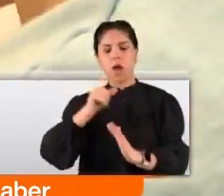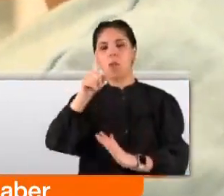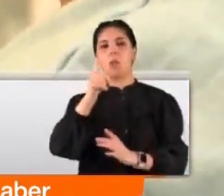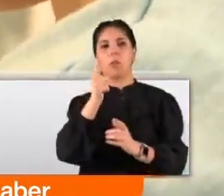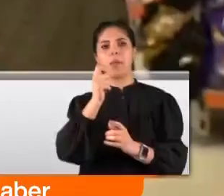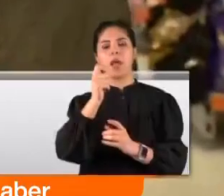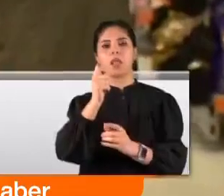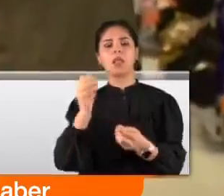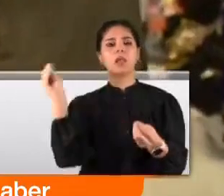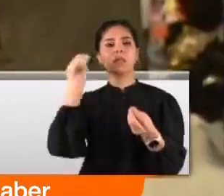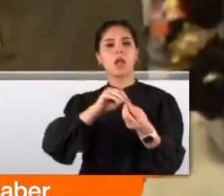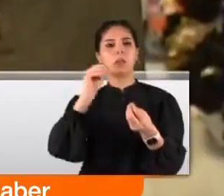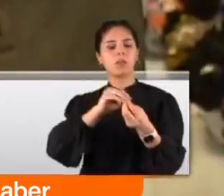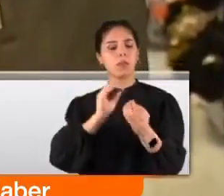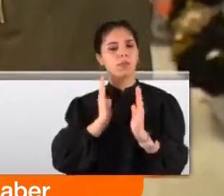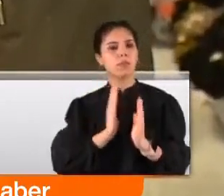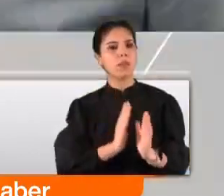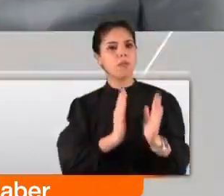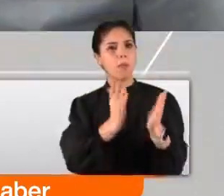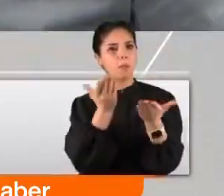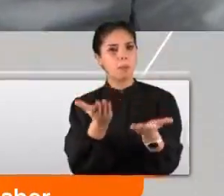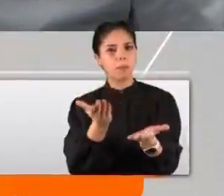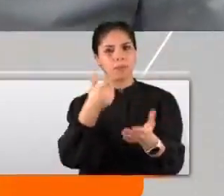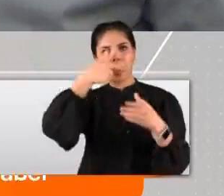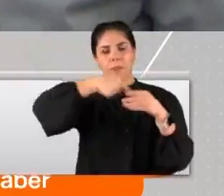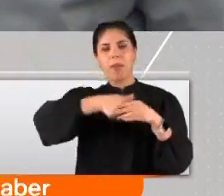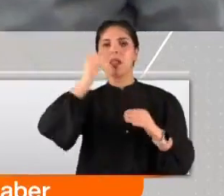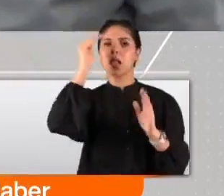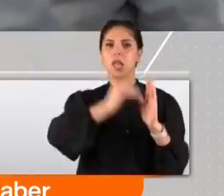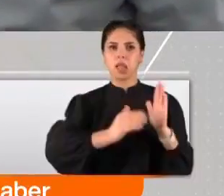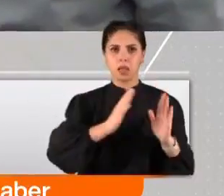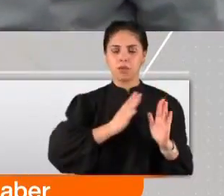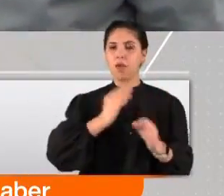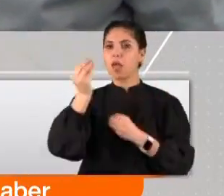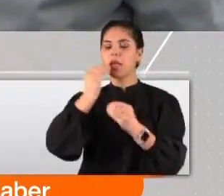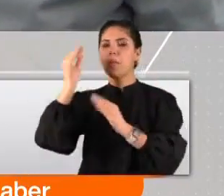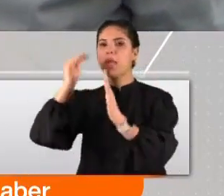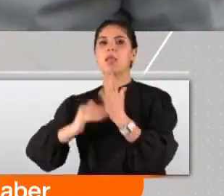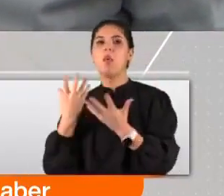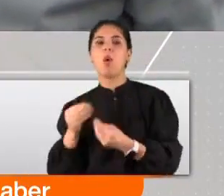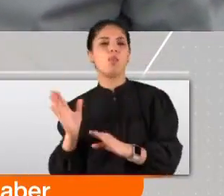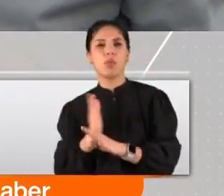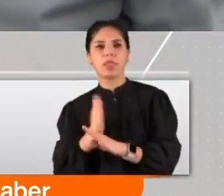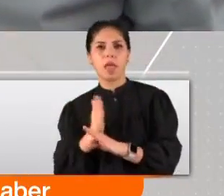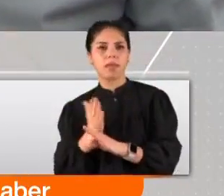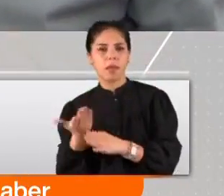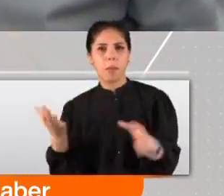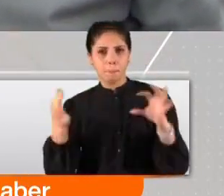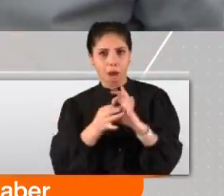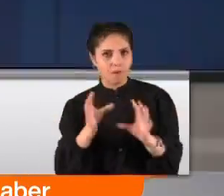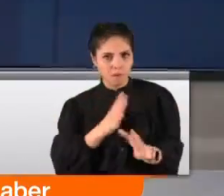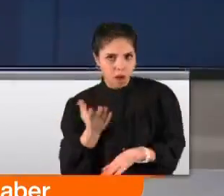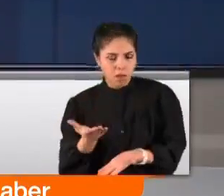gelince raflardaki artış katlanarak devam ediyor. Benzin düşüyor, o zaman niçin gıda düşmüyor? Madem ona bağlı,